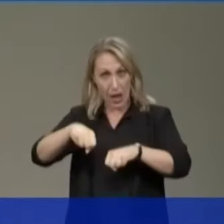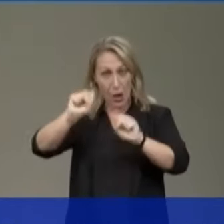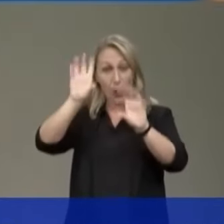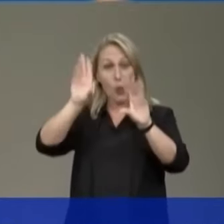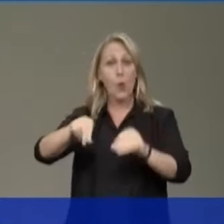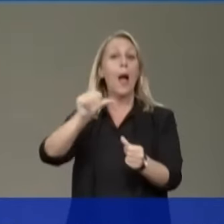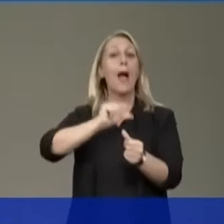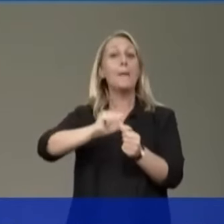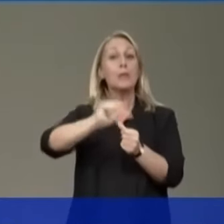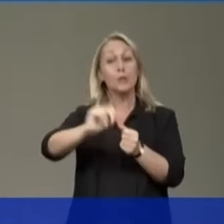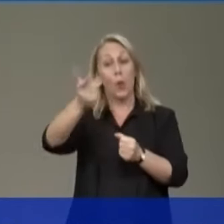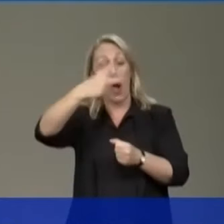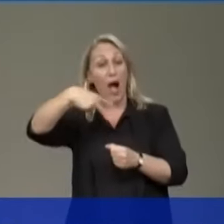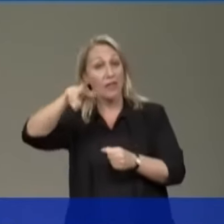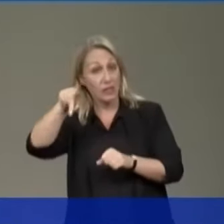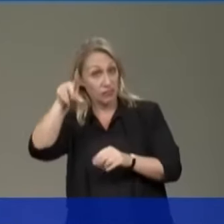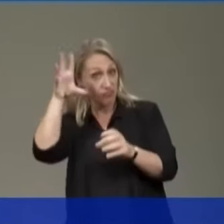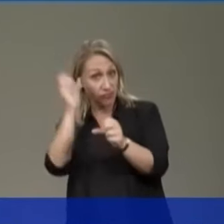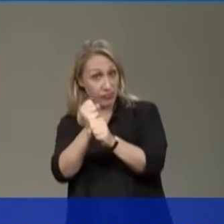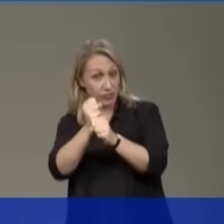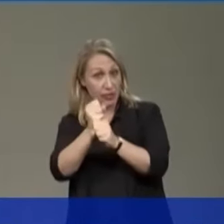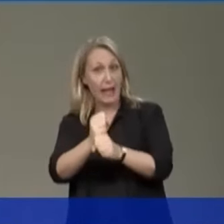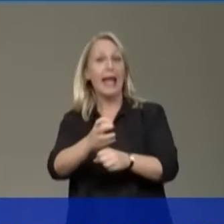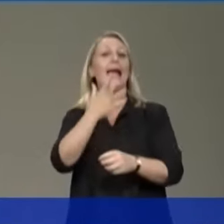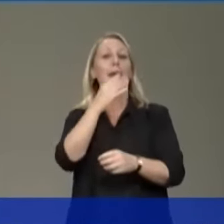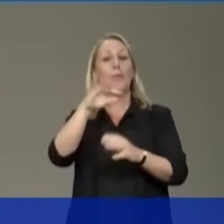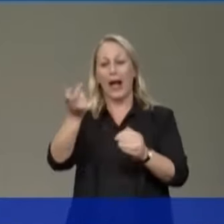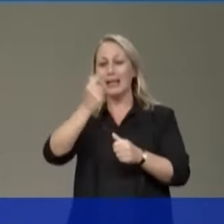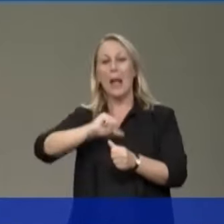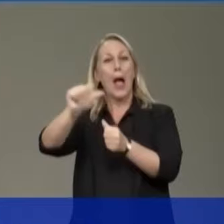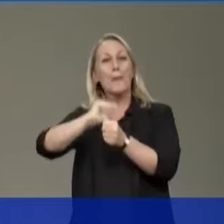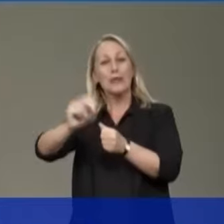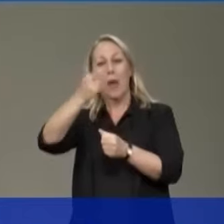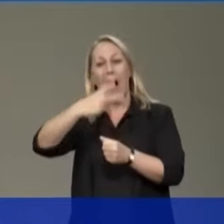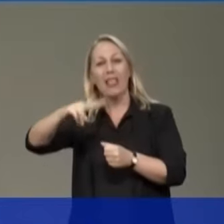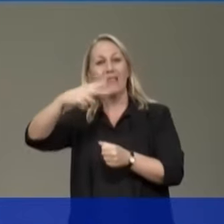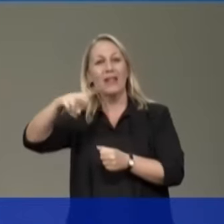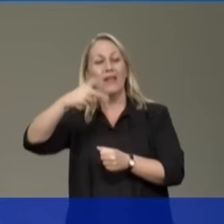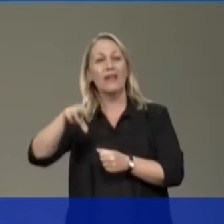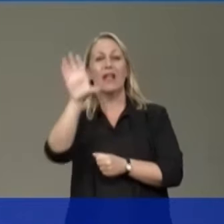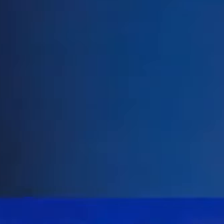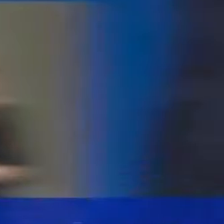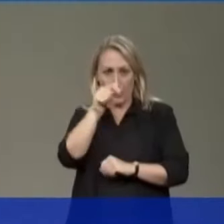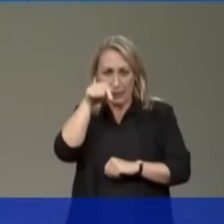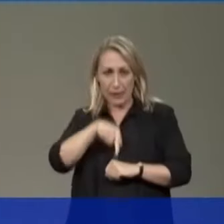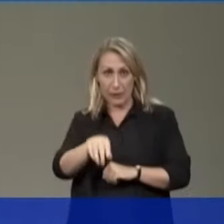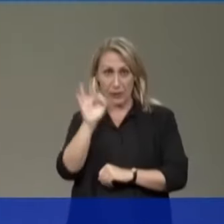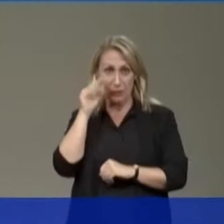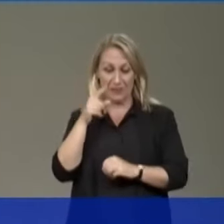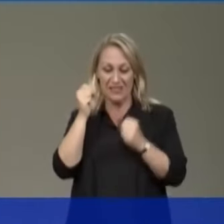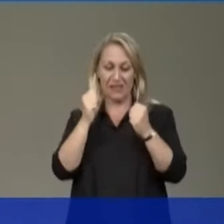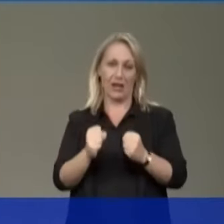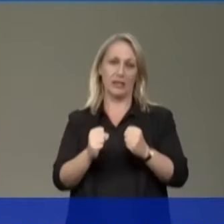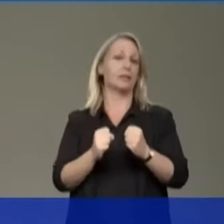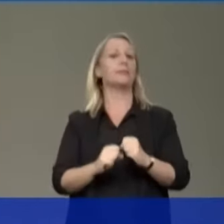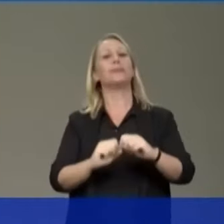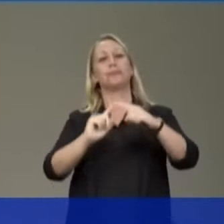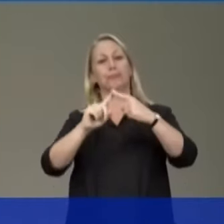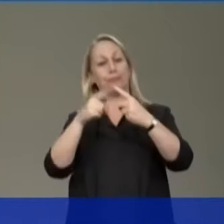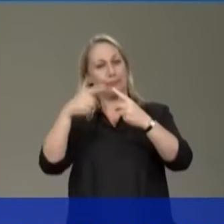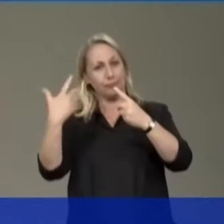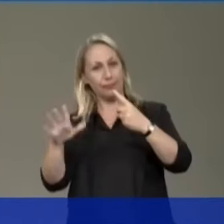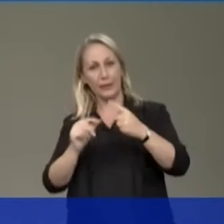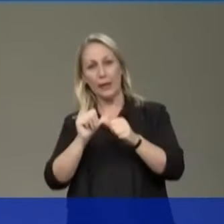μισθών, που θα οδηγεί προφανώς και σε μια γρήγορη σύγκληση με το μέσο όρο της Ευρωπαϊκής Ένωσης. Δεύτερο στόχο θα